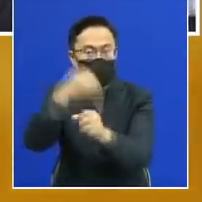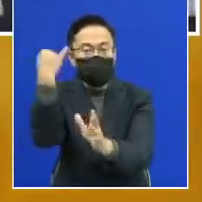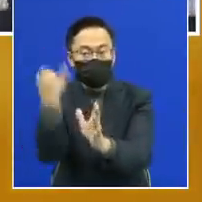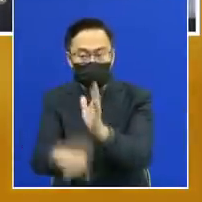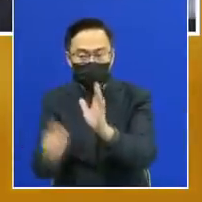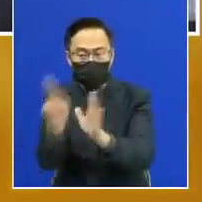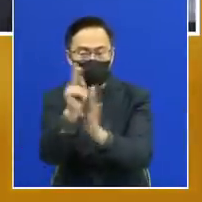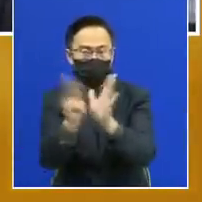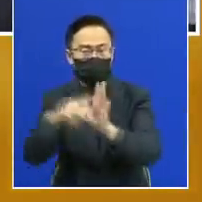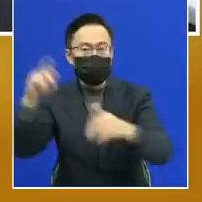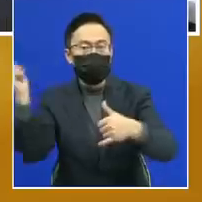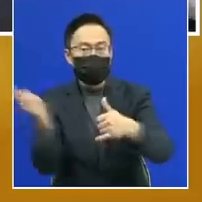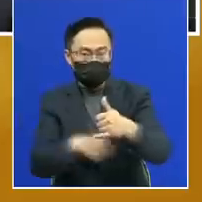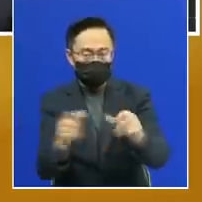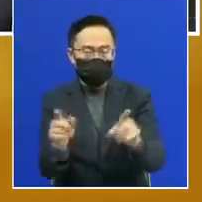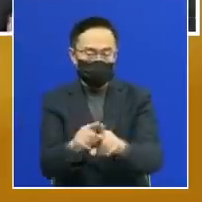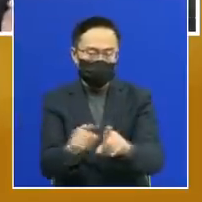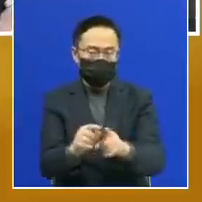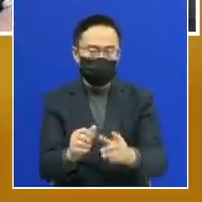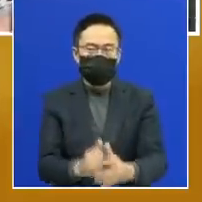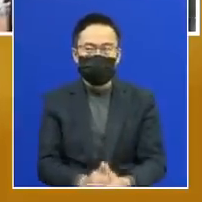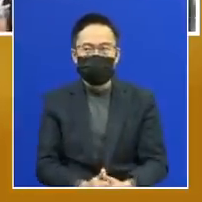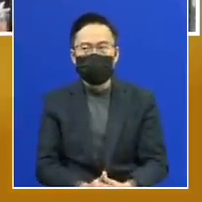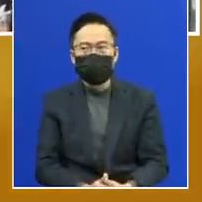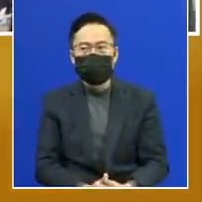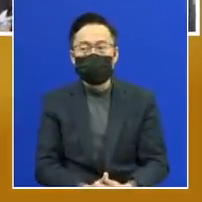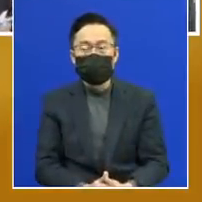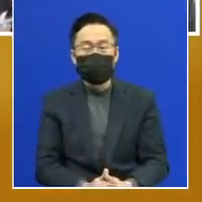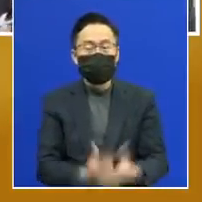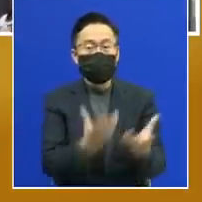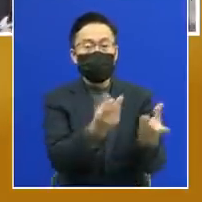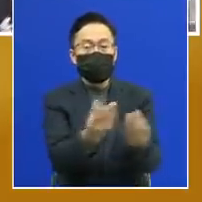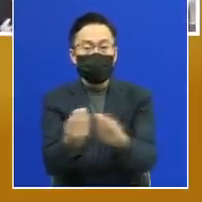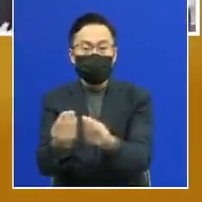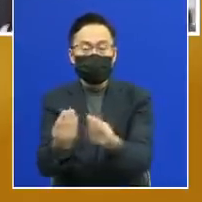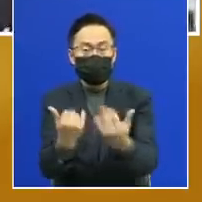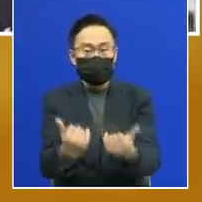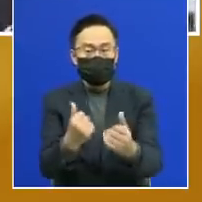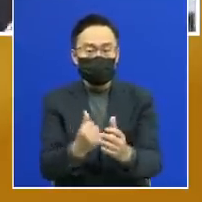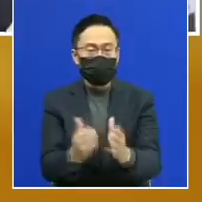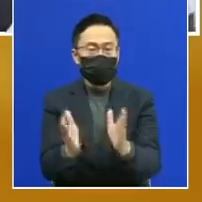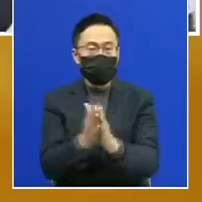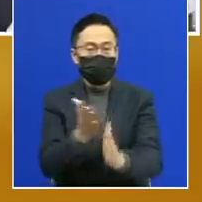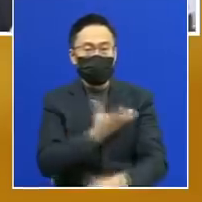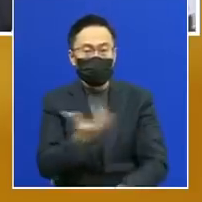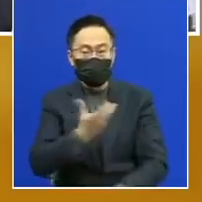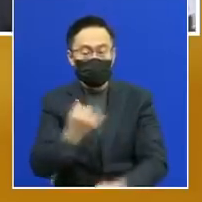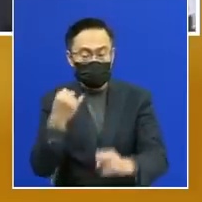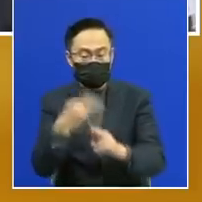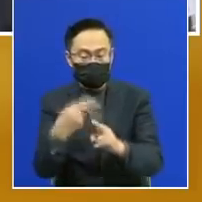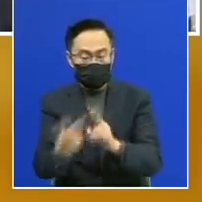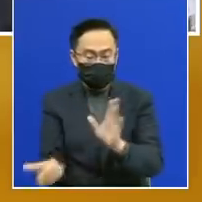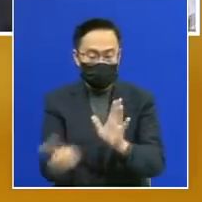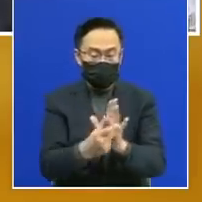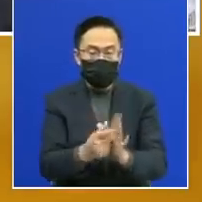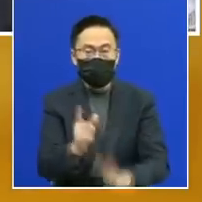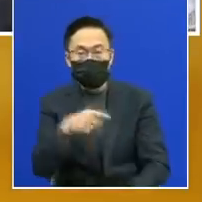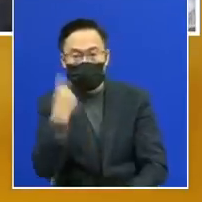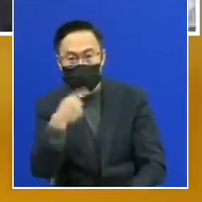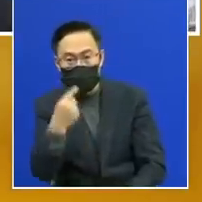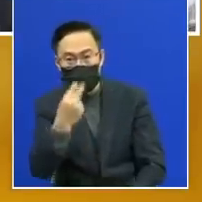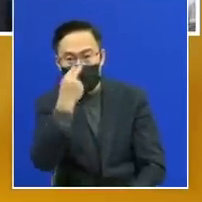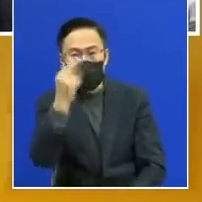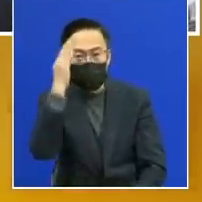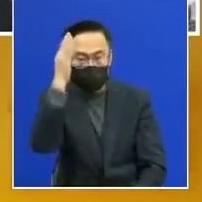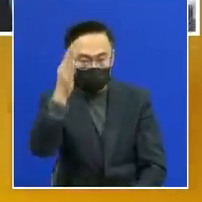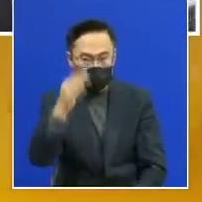ทั้งหมดนะส่วนกรณีของที่ดินที่มีชื่อพระมหาสมปองเข้าไปเกี่ยวว่าเป็นเจ้าของเนี่ยก็ต้องไปดูว่าใครเกี่ยวข้องบ้